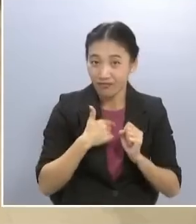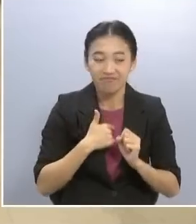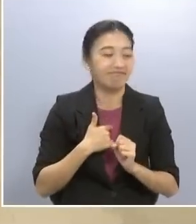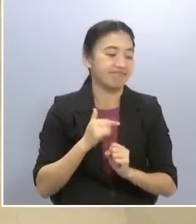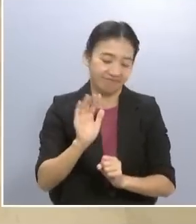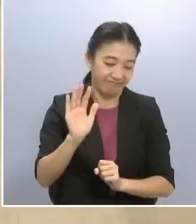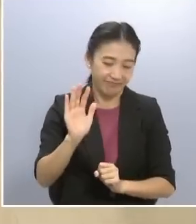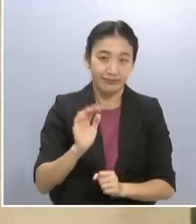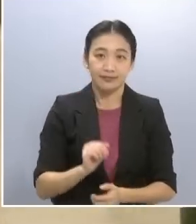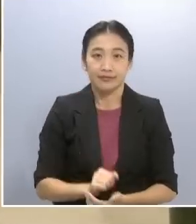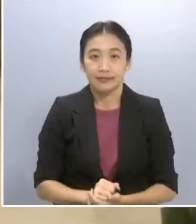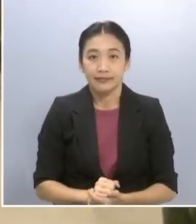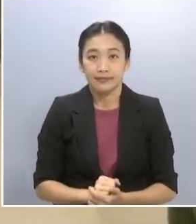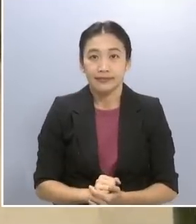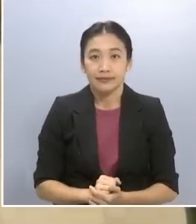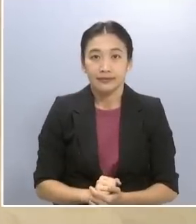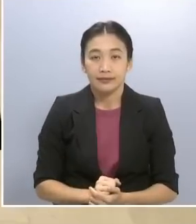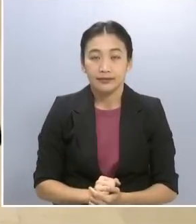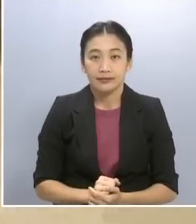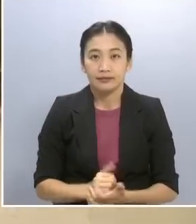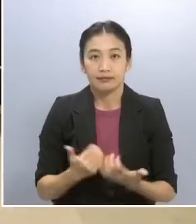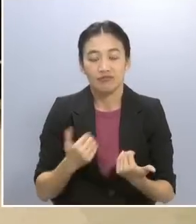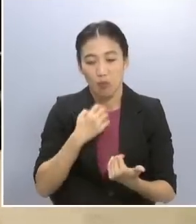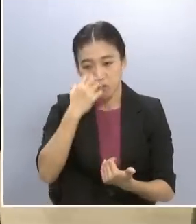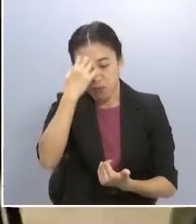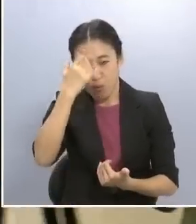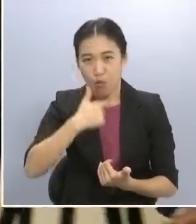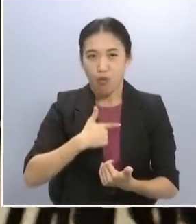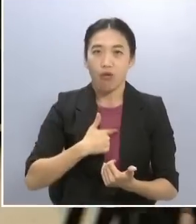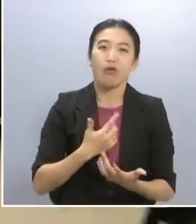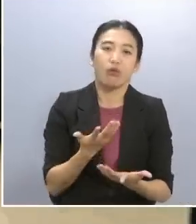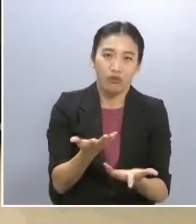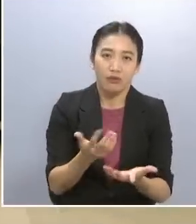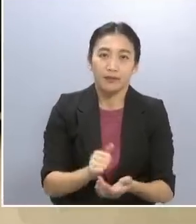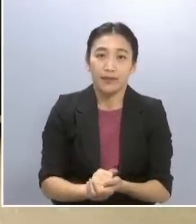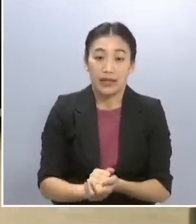เนี่ยฮะผู้ชมครับโอ้โหเดือดจัดเลยนะฮะขณะที่ทางเจ้า